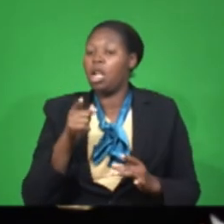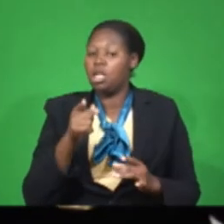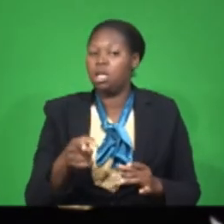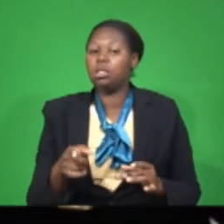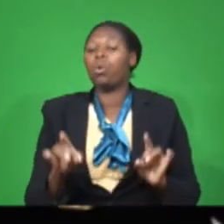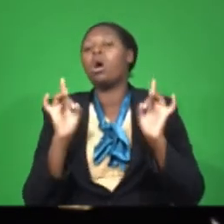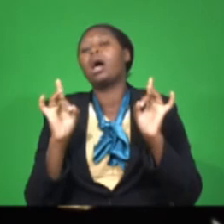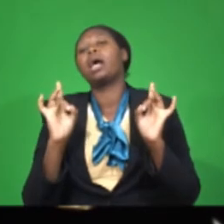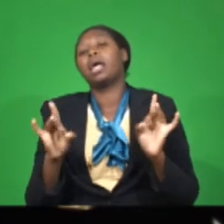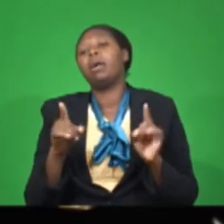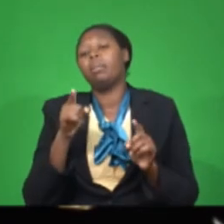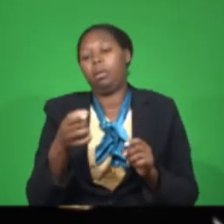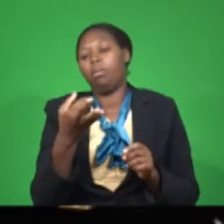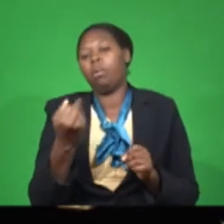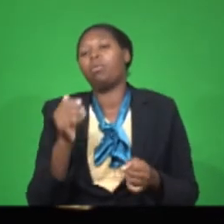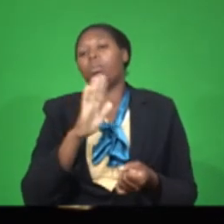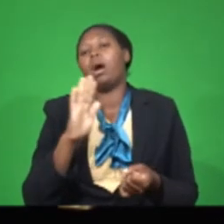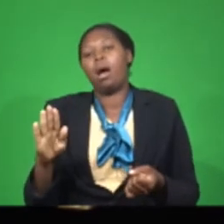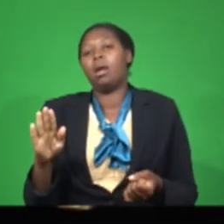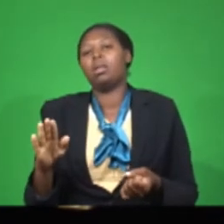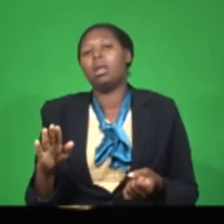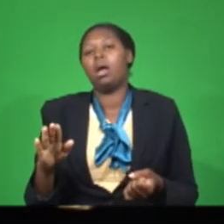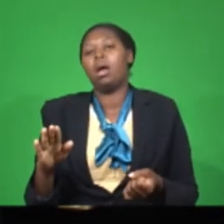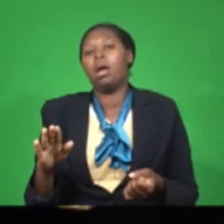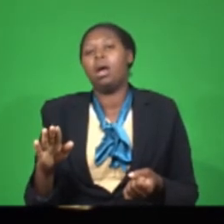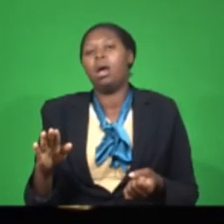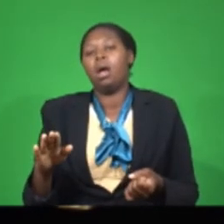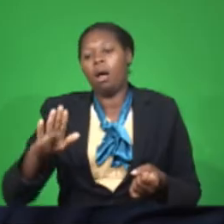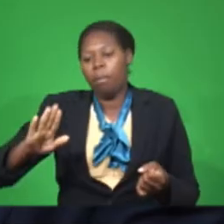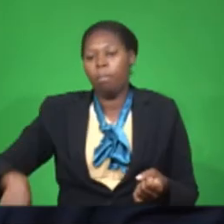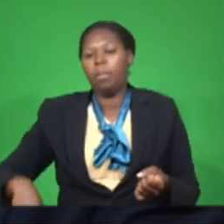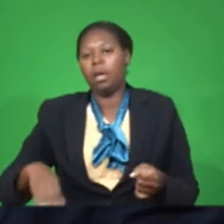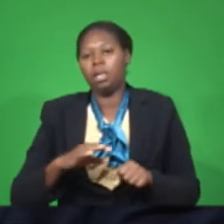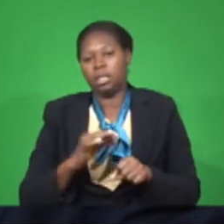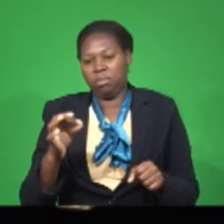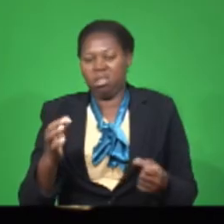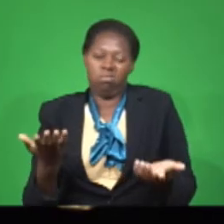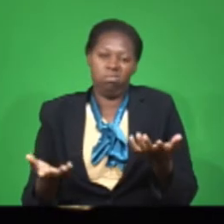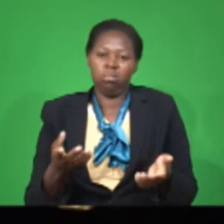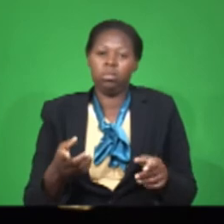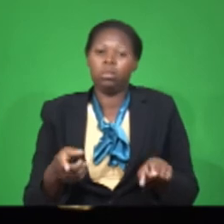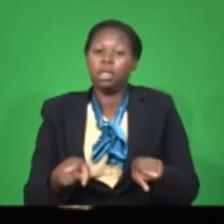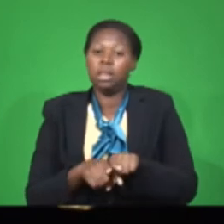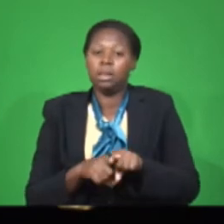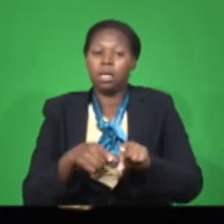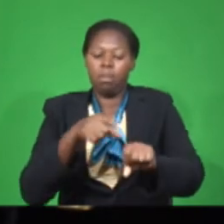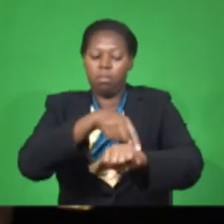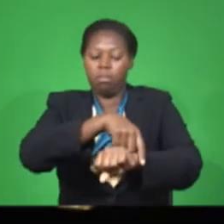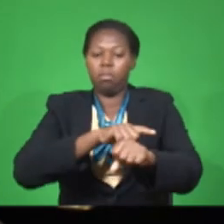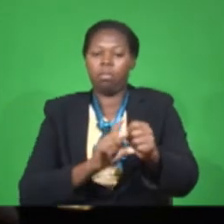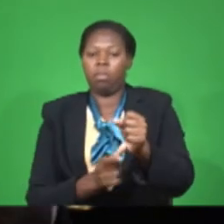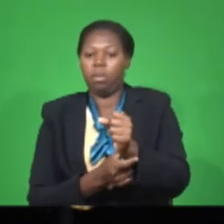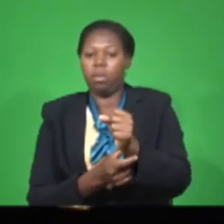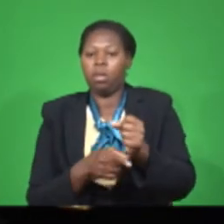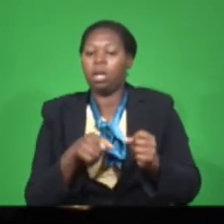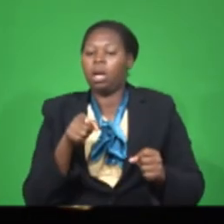ndozvinomuchengetedza kubva kumasimba aSatani. Ndozvinoita kuti asakuvare. Ndo anenge iri protection